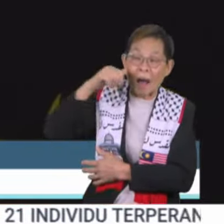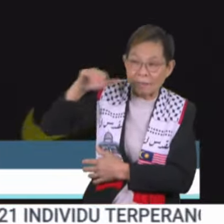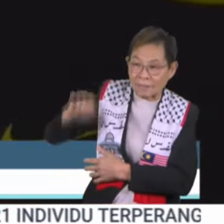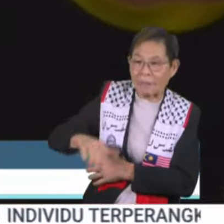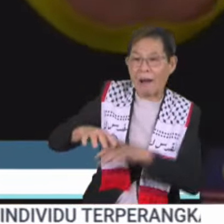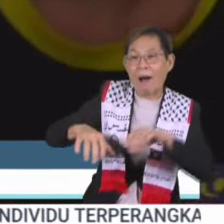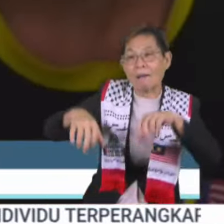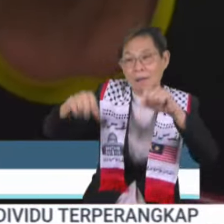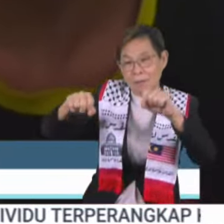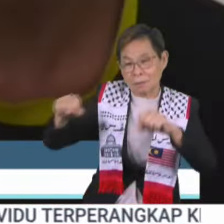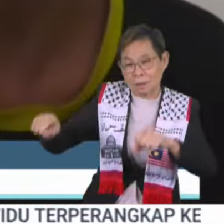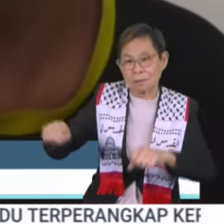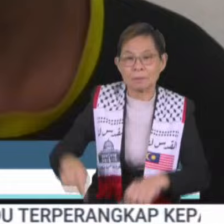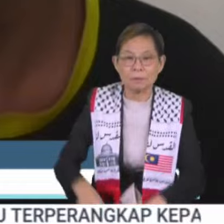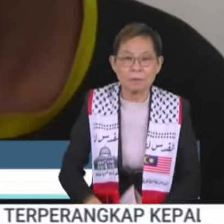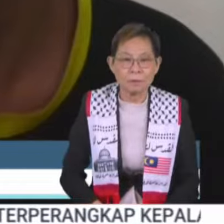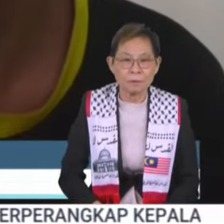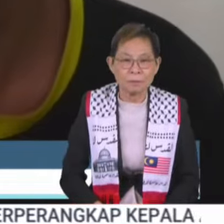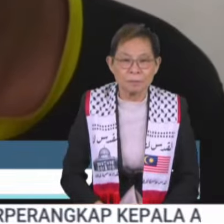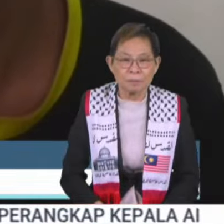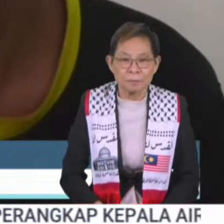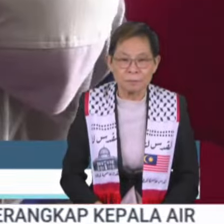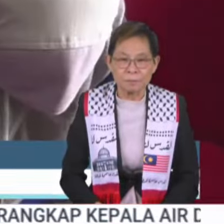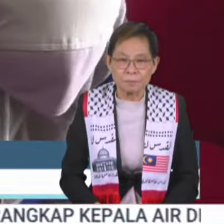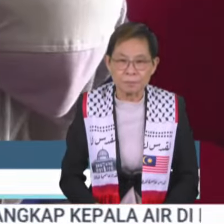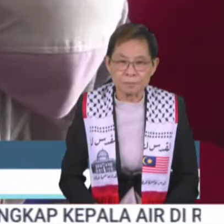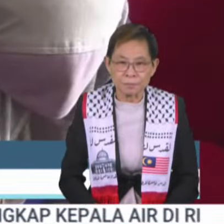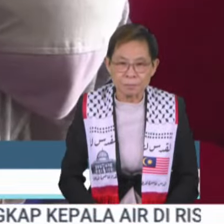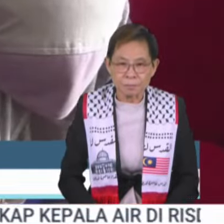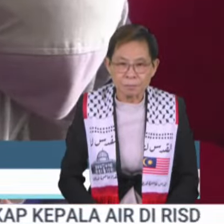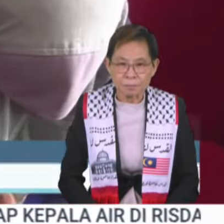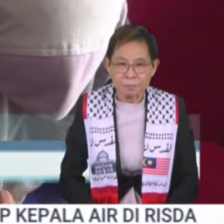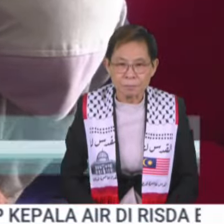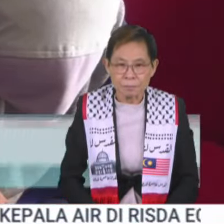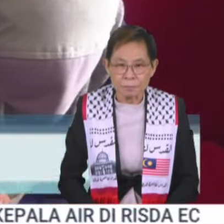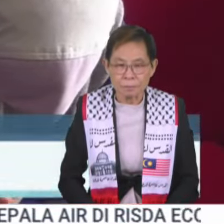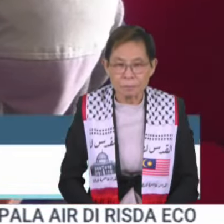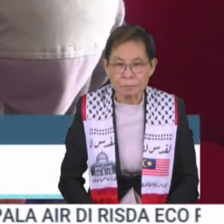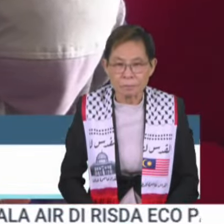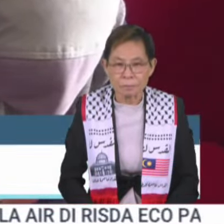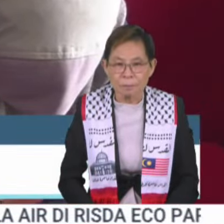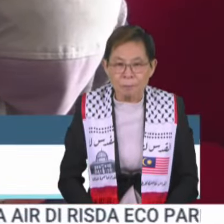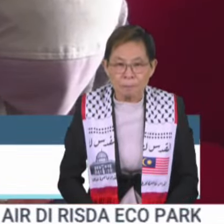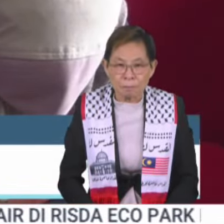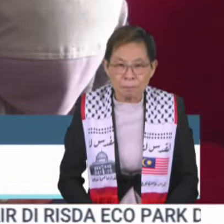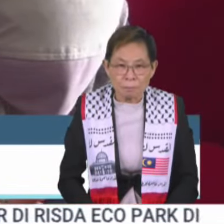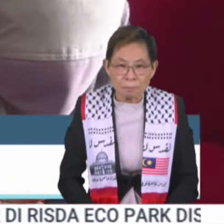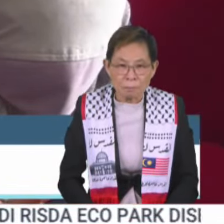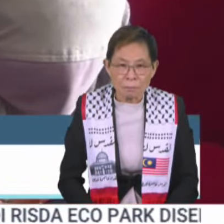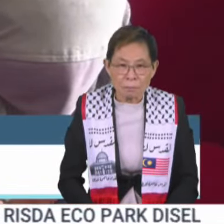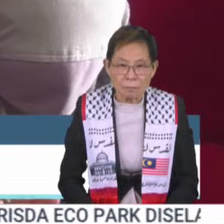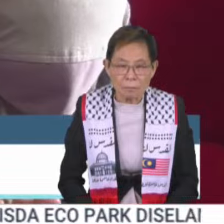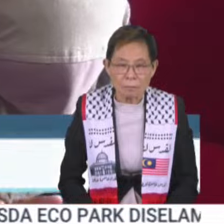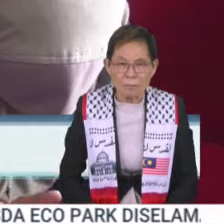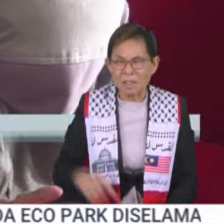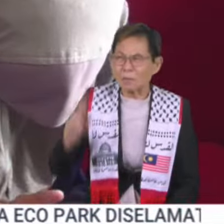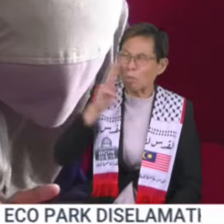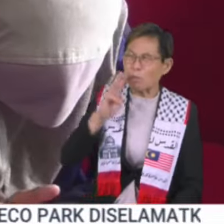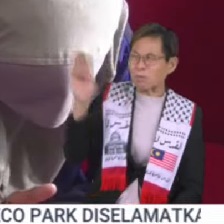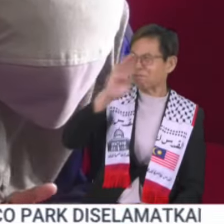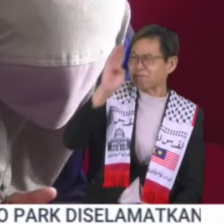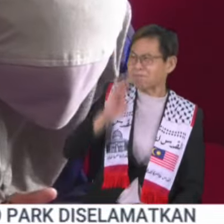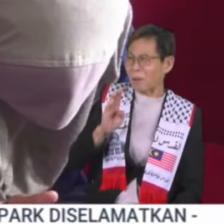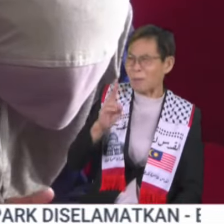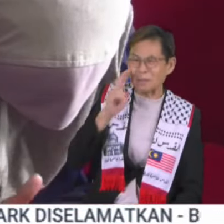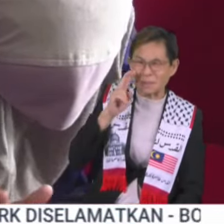angkatnya. Dia tubik pergi kedai dua. Ya, ada seorang puan ni macam tak biasa tengok lah. Dia mayang